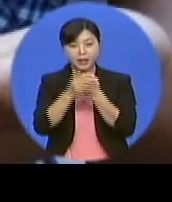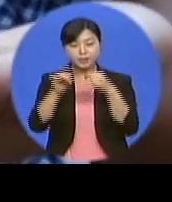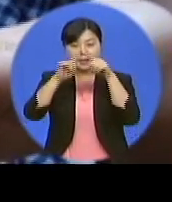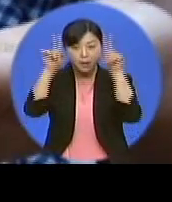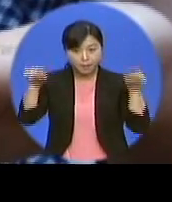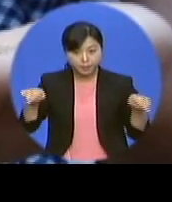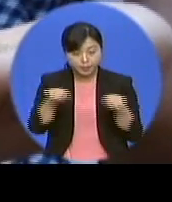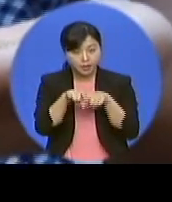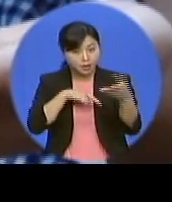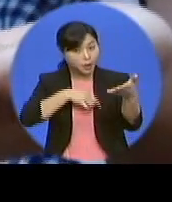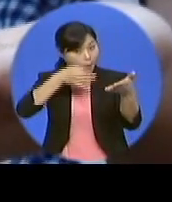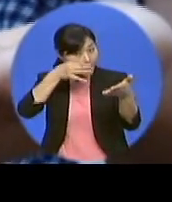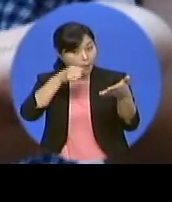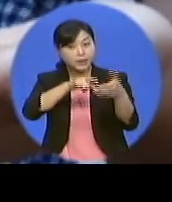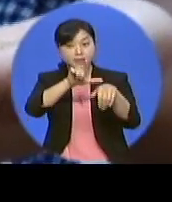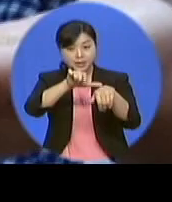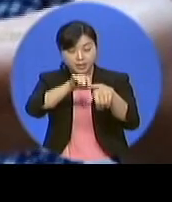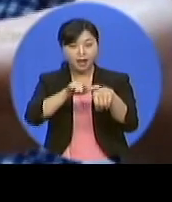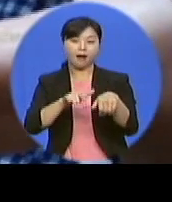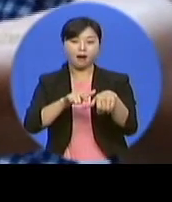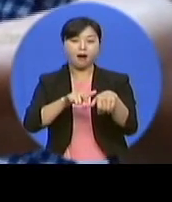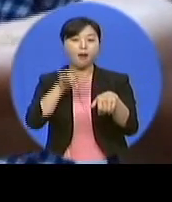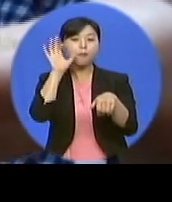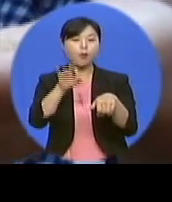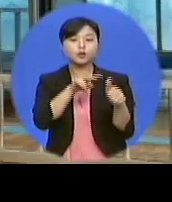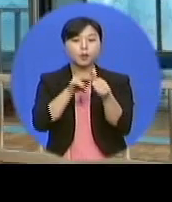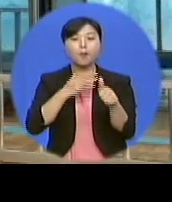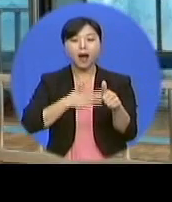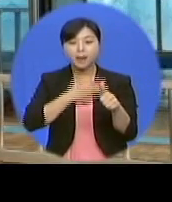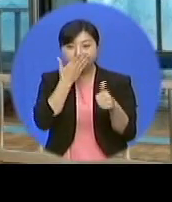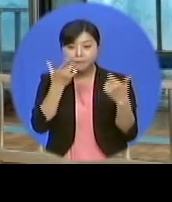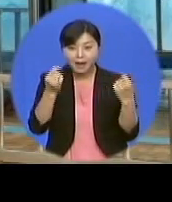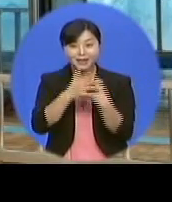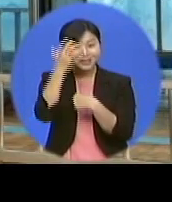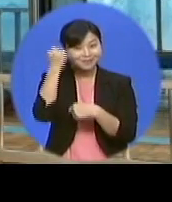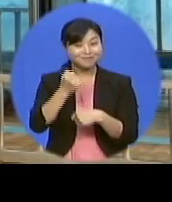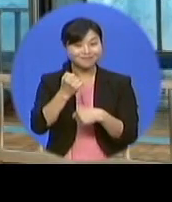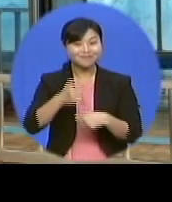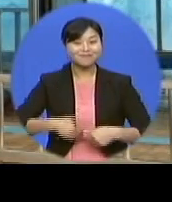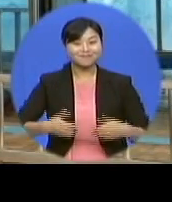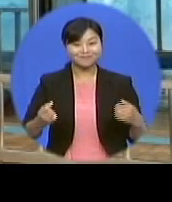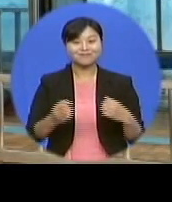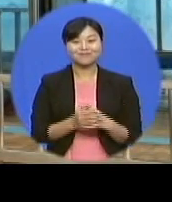팸플릿을 이용하면 쉽게 시간을 알 수 있다고 하네요. 꼭 참고하시기 바랍니다.